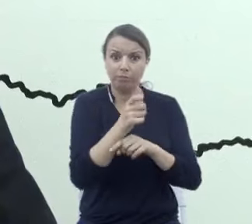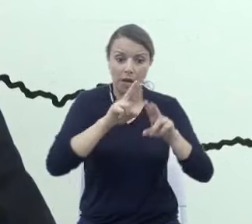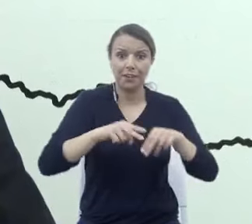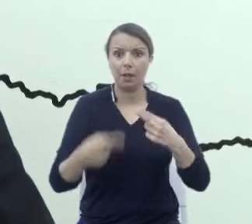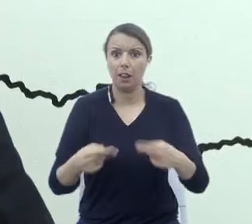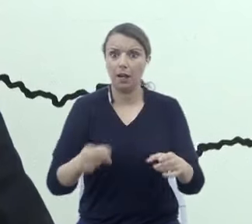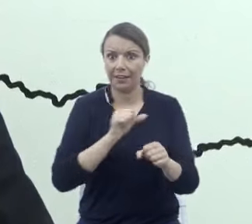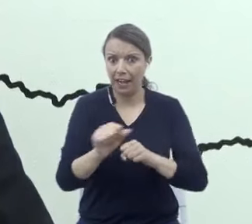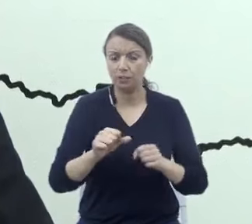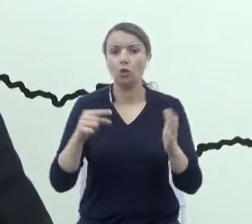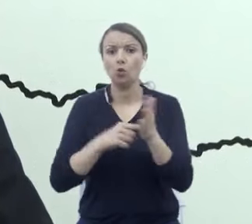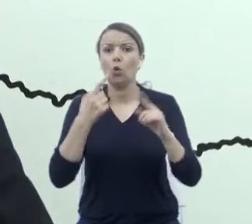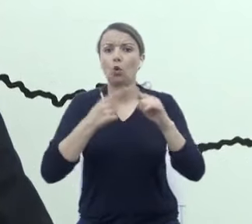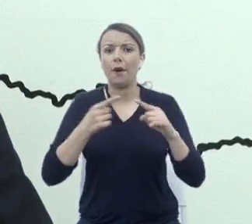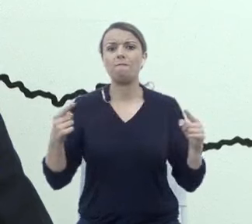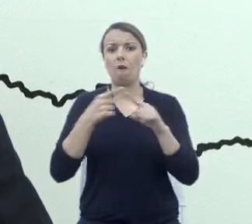tym wspomnieć.